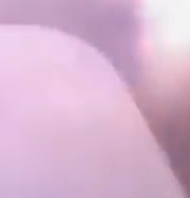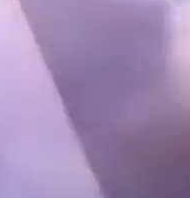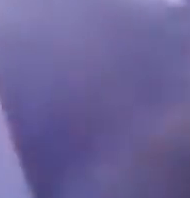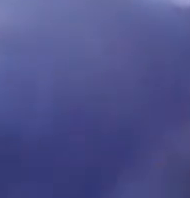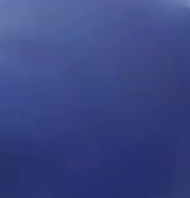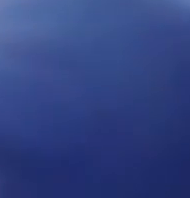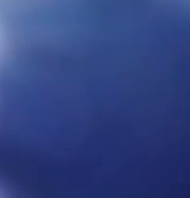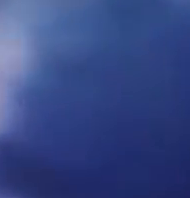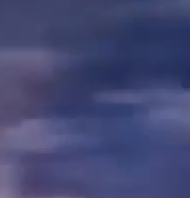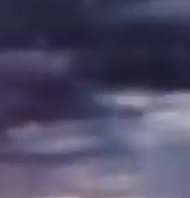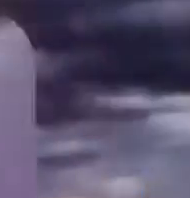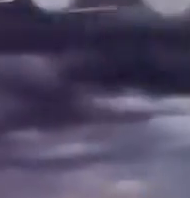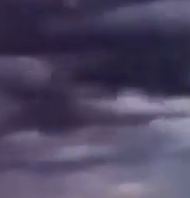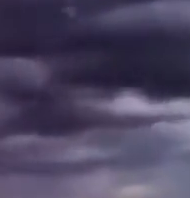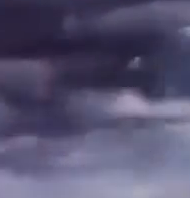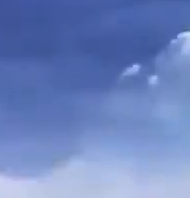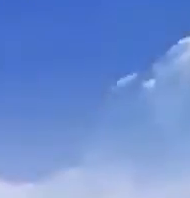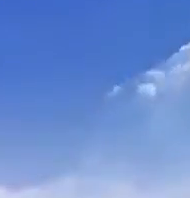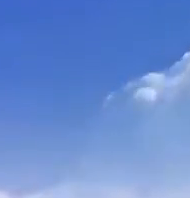으 으